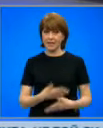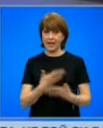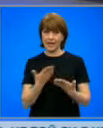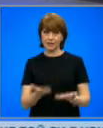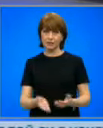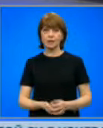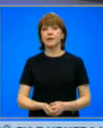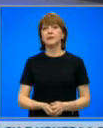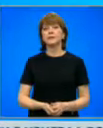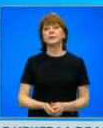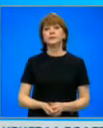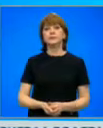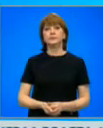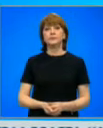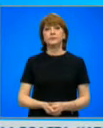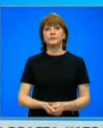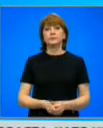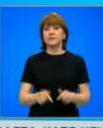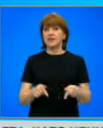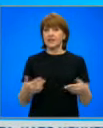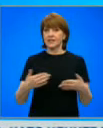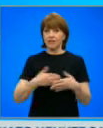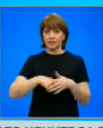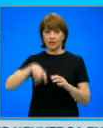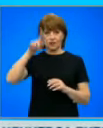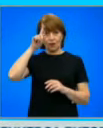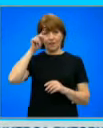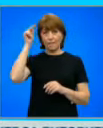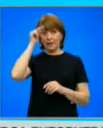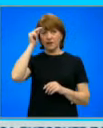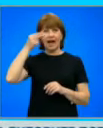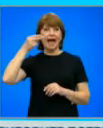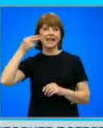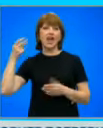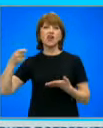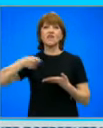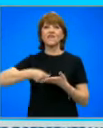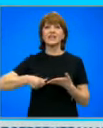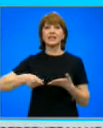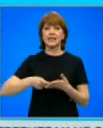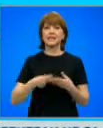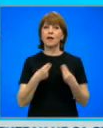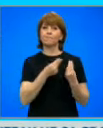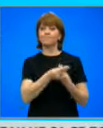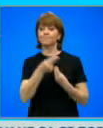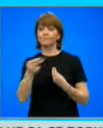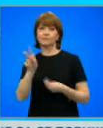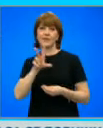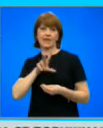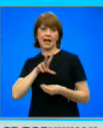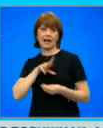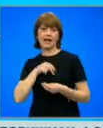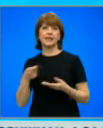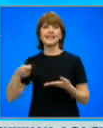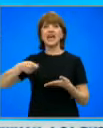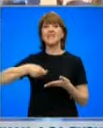още спорт след малко. Тази вечер в София Българската агенция за инвестиции раздаде своите награди за най-значими